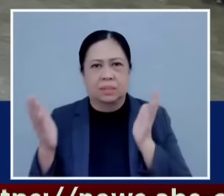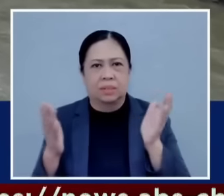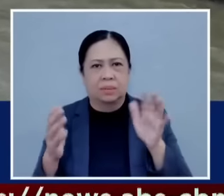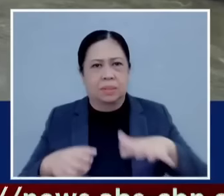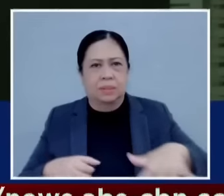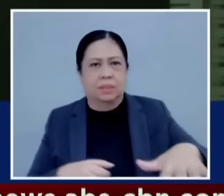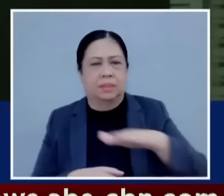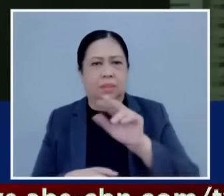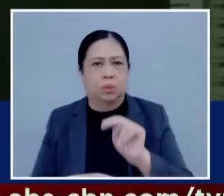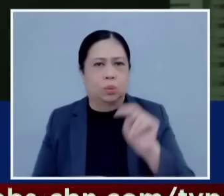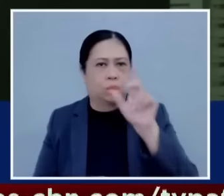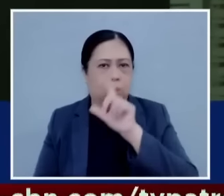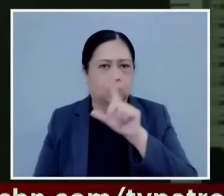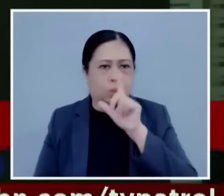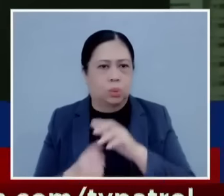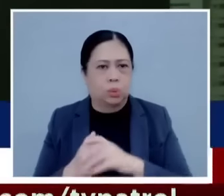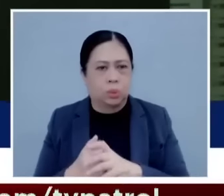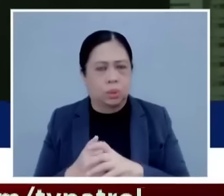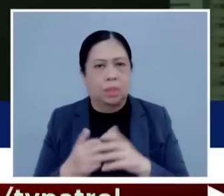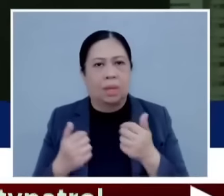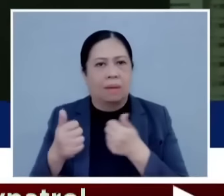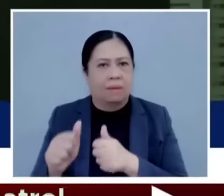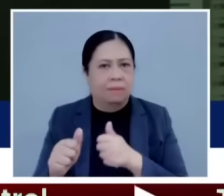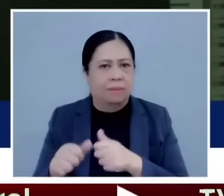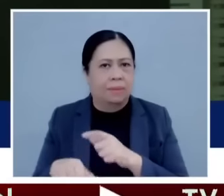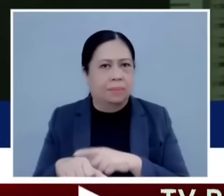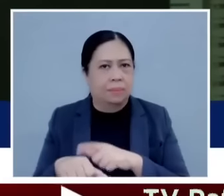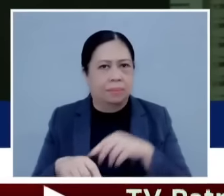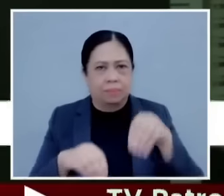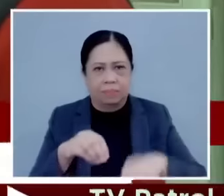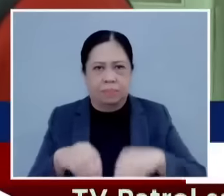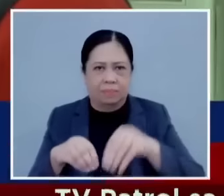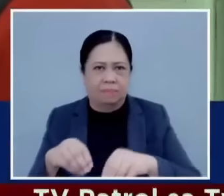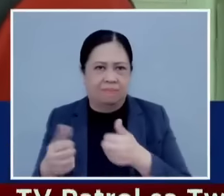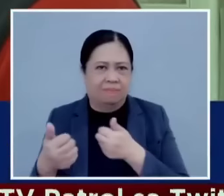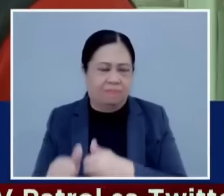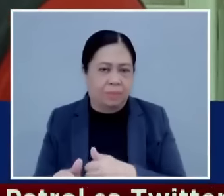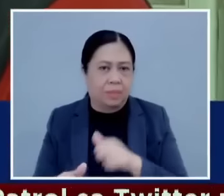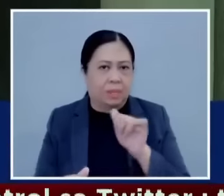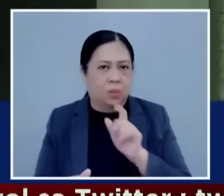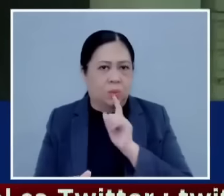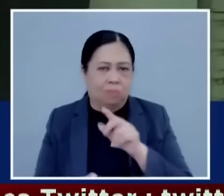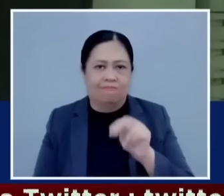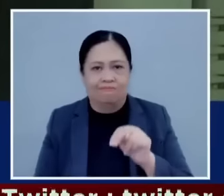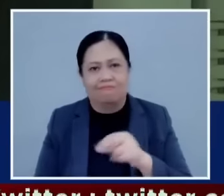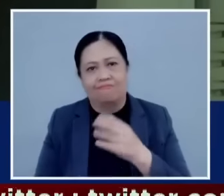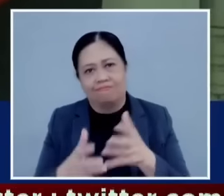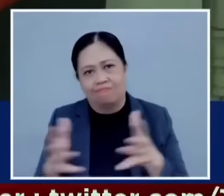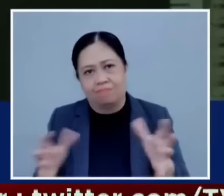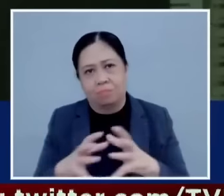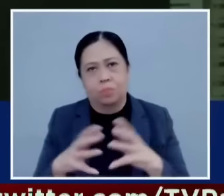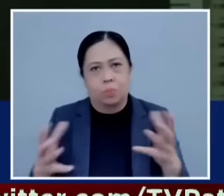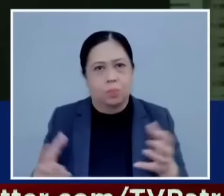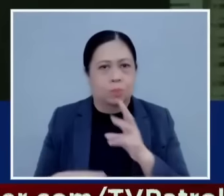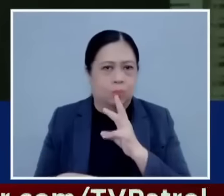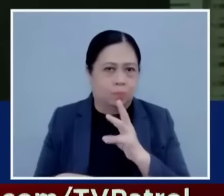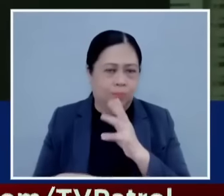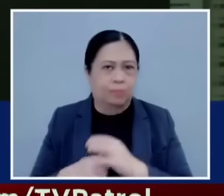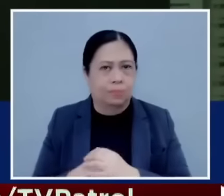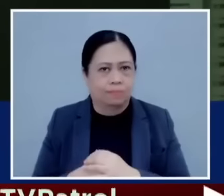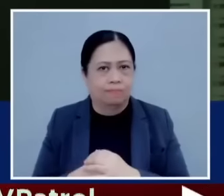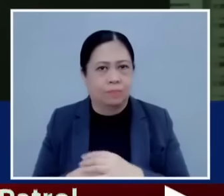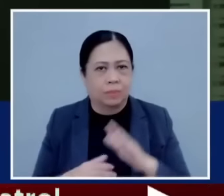Northern Luzon. Meron mga season na sinusunod, yung cropping season na sinusunod, that would really require yung pong